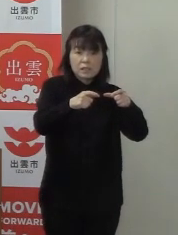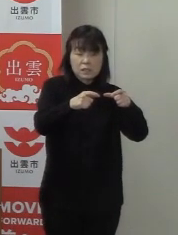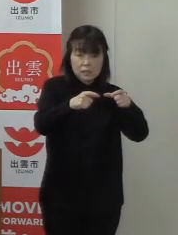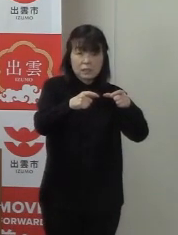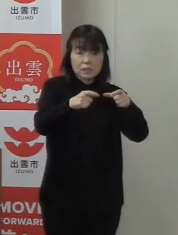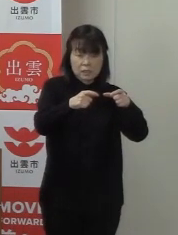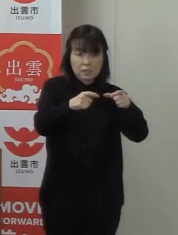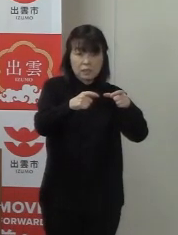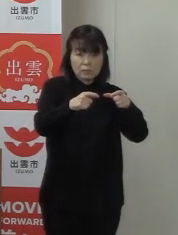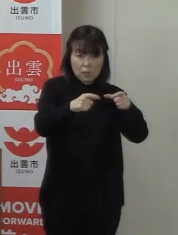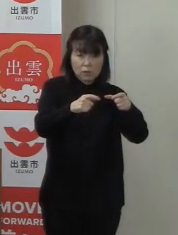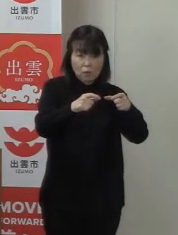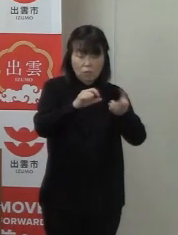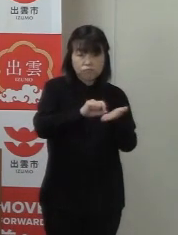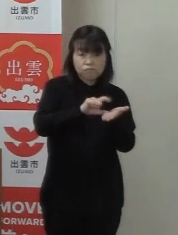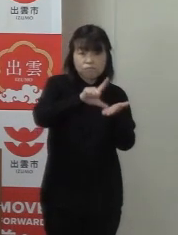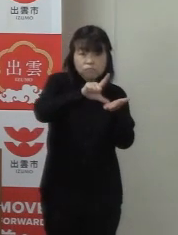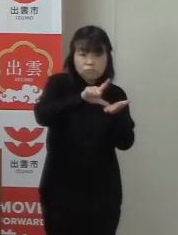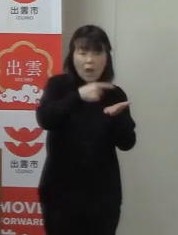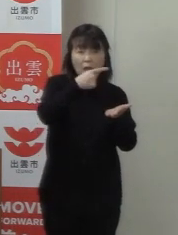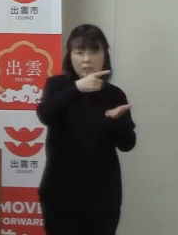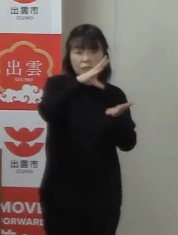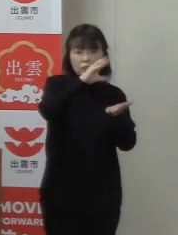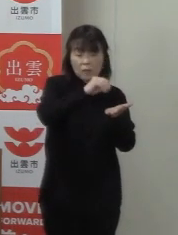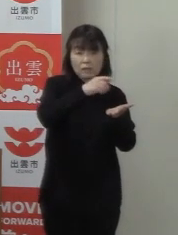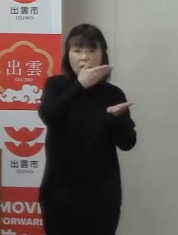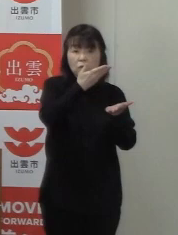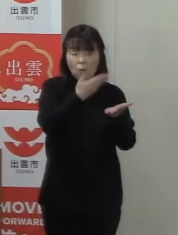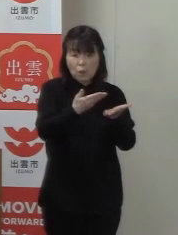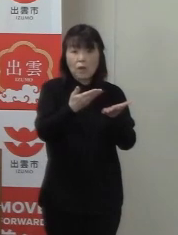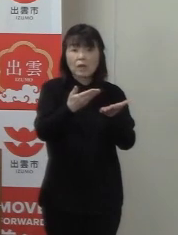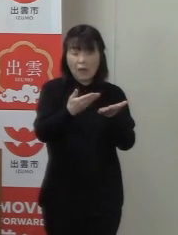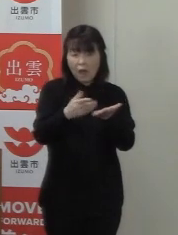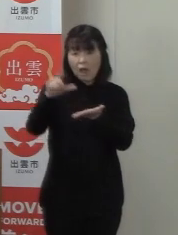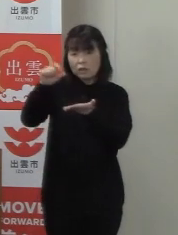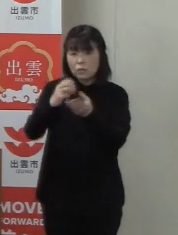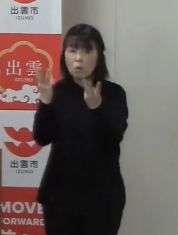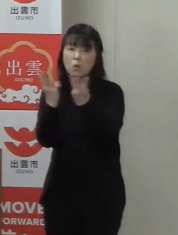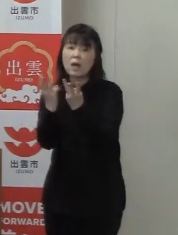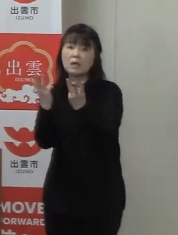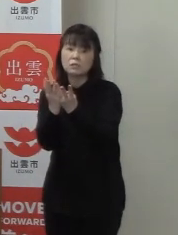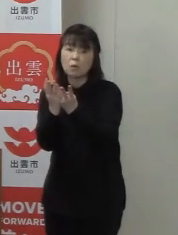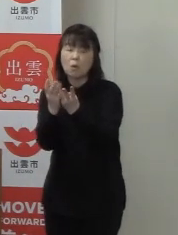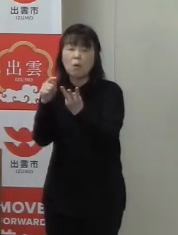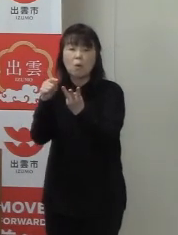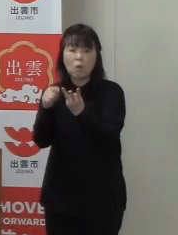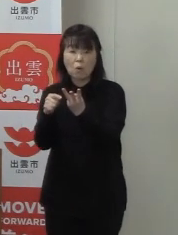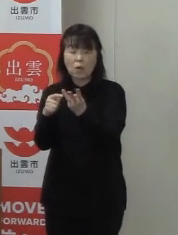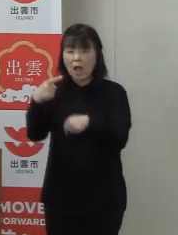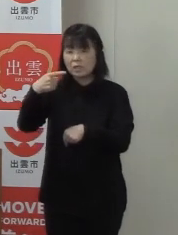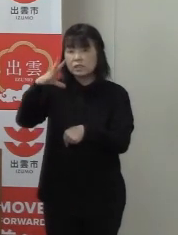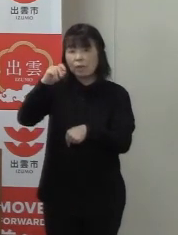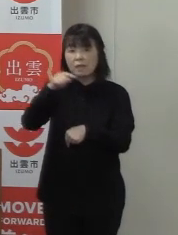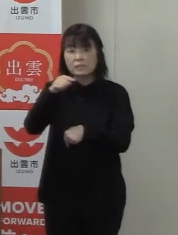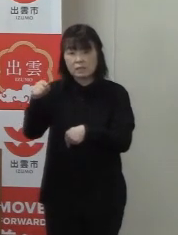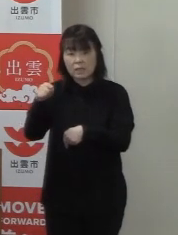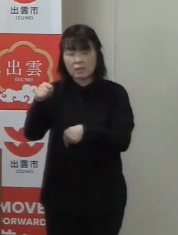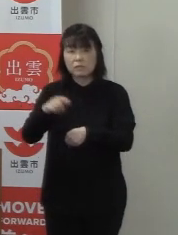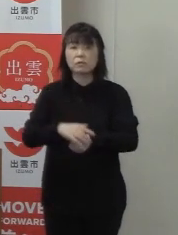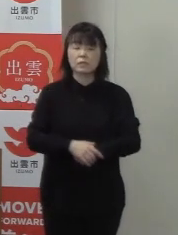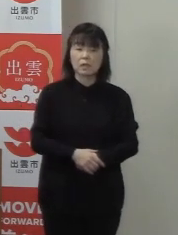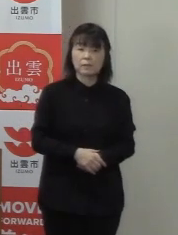枚数で1万人そういうわけではなくて、その1枚で4人かかったらこれはその1万人のうちの4人にカウントされるっていうか、 カウント